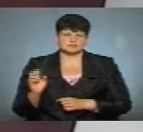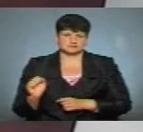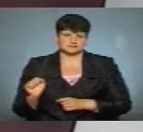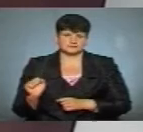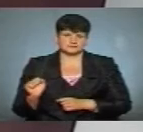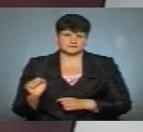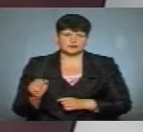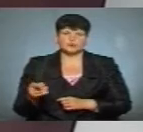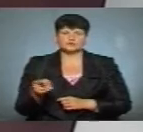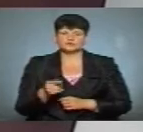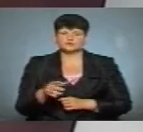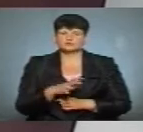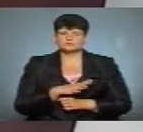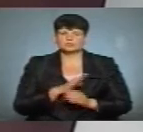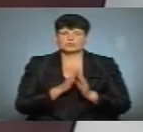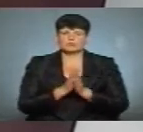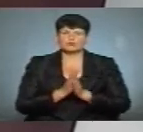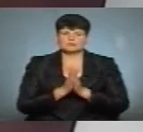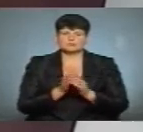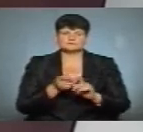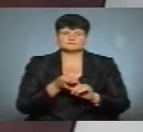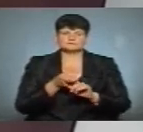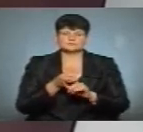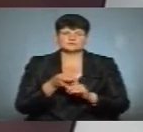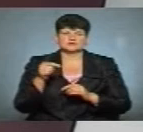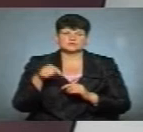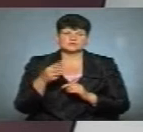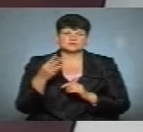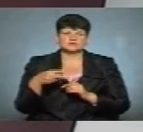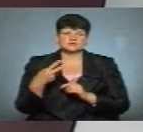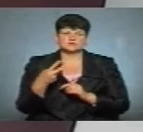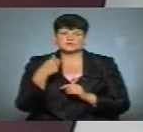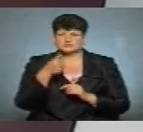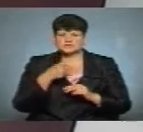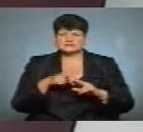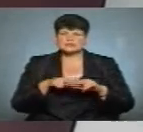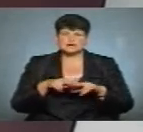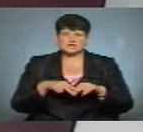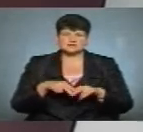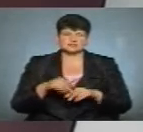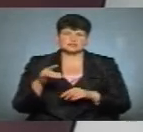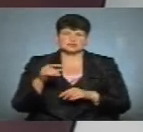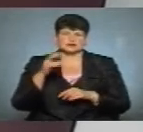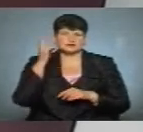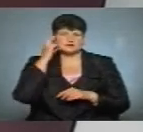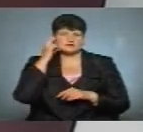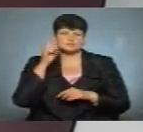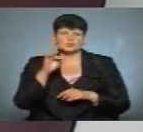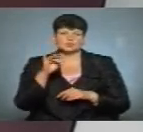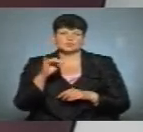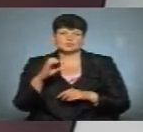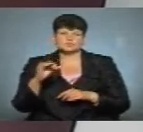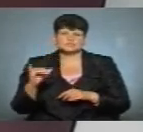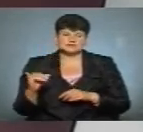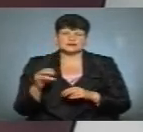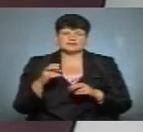У Тернополі відбувся молебень з нагоди 1032-ї річниці хрещення Русі України. Богослужіння відбулося у храмі